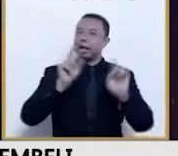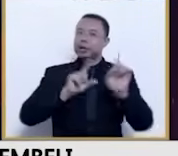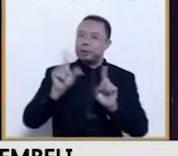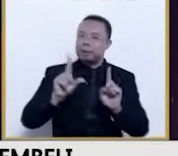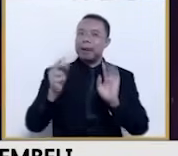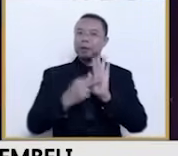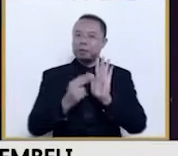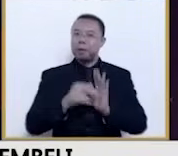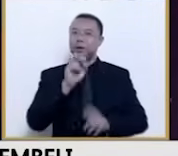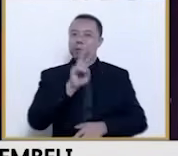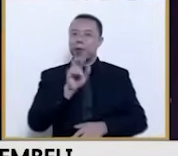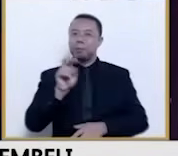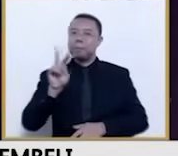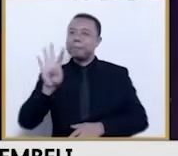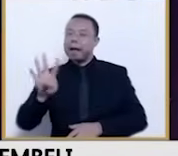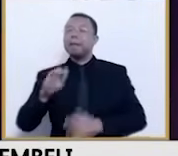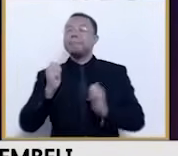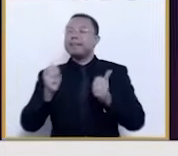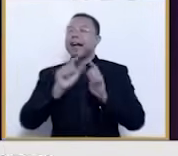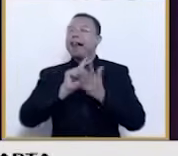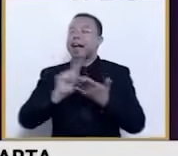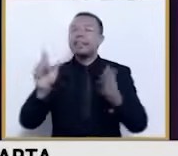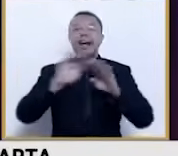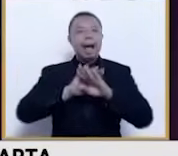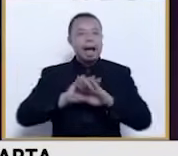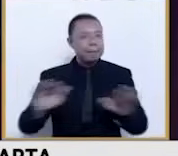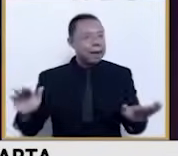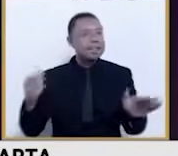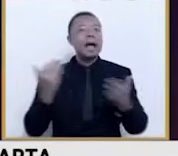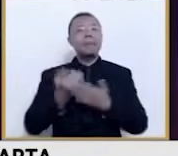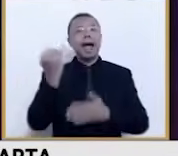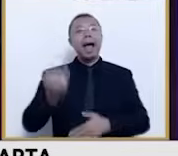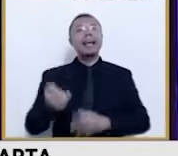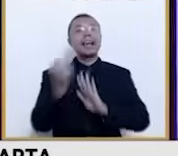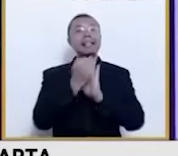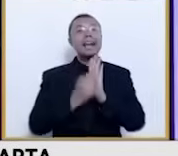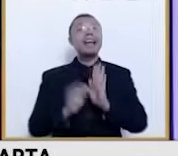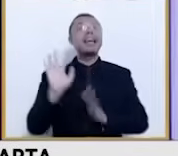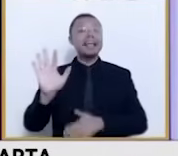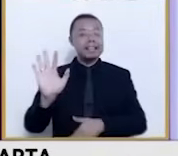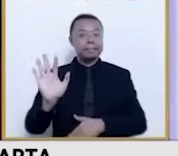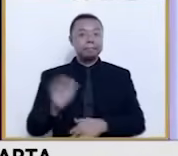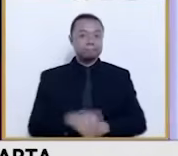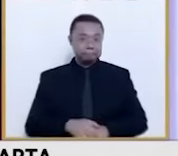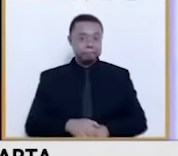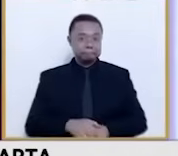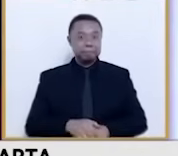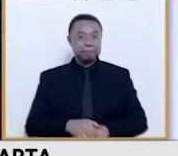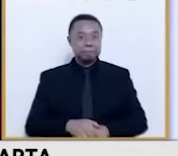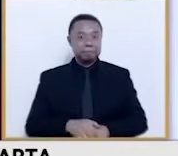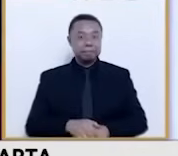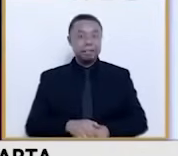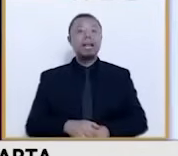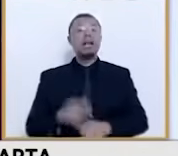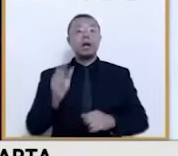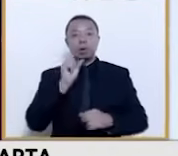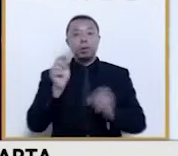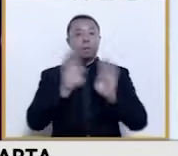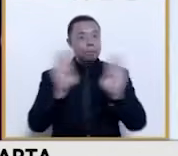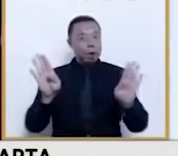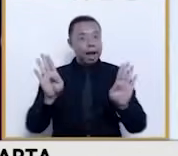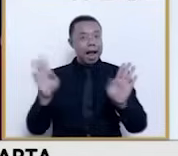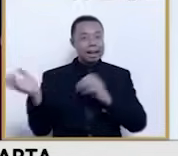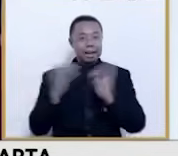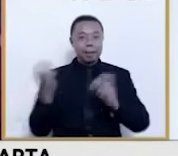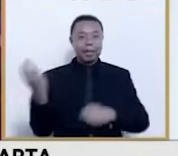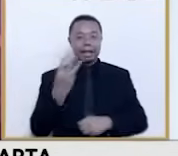17 November juga berlangsung kondusif hingga akhir acara. Ya. Baik, pemirsa, membuka rangkaian